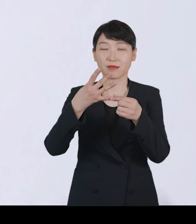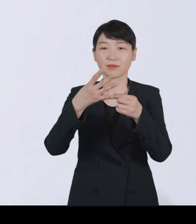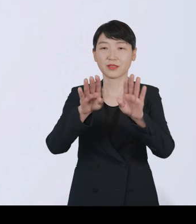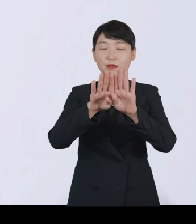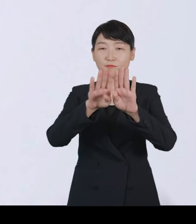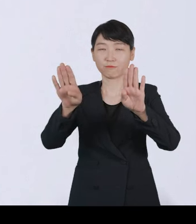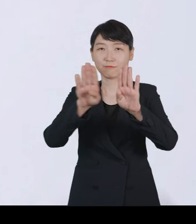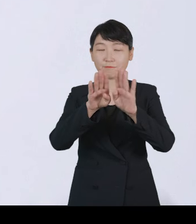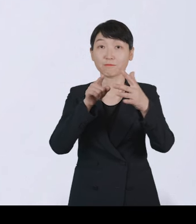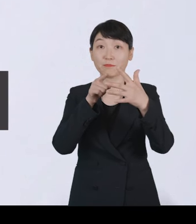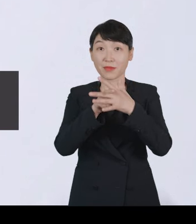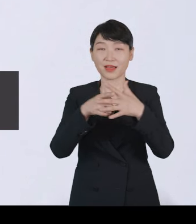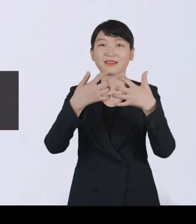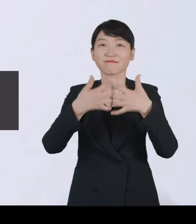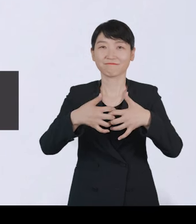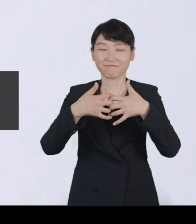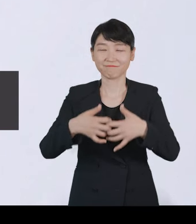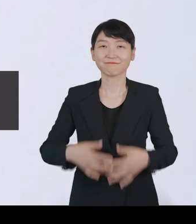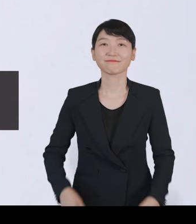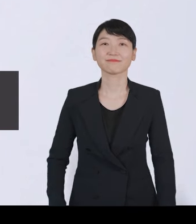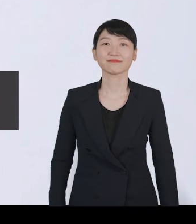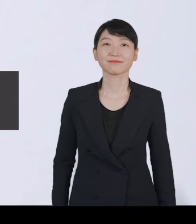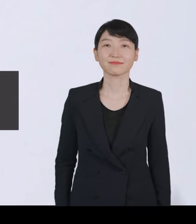다음은 문열림 센서입니다.